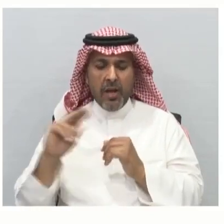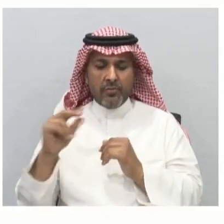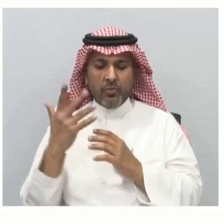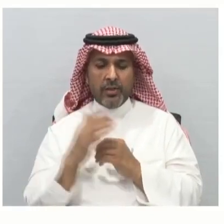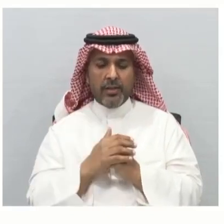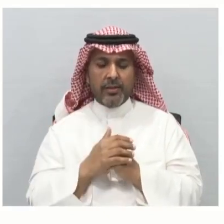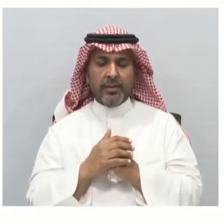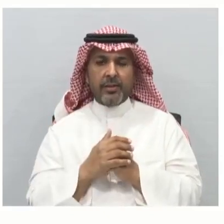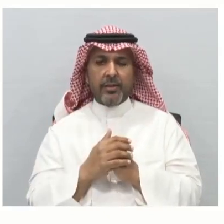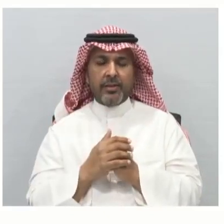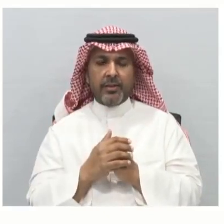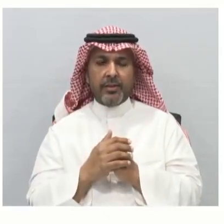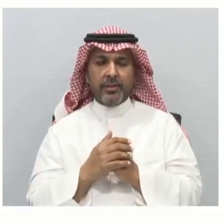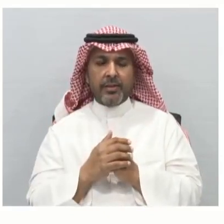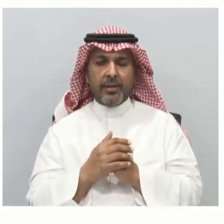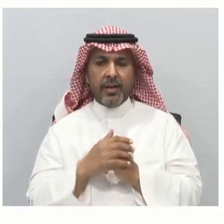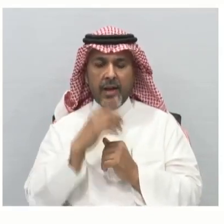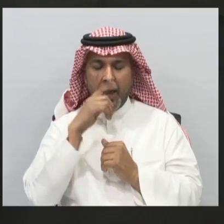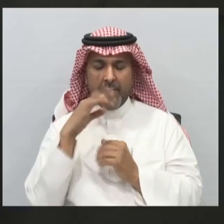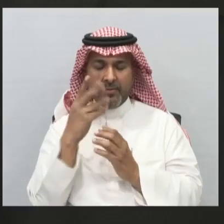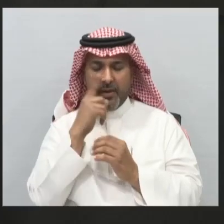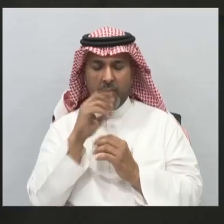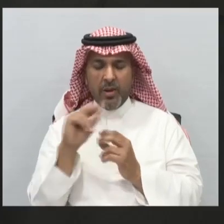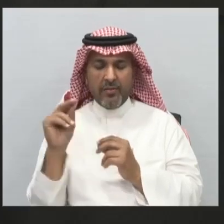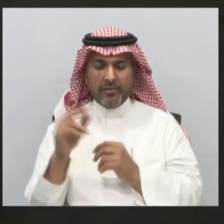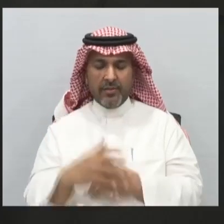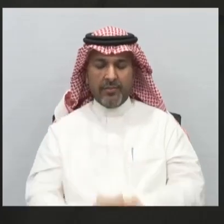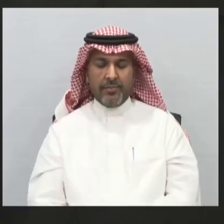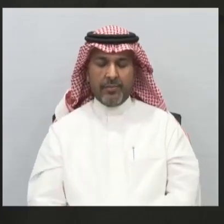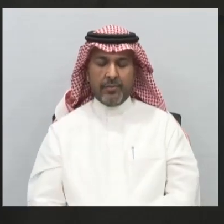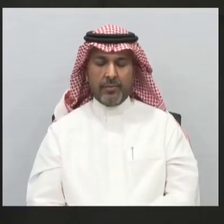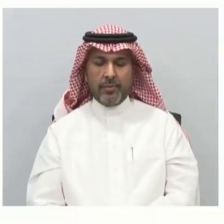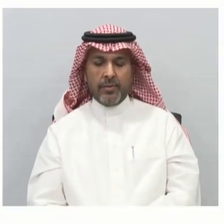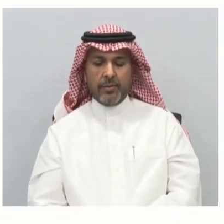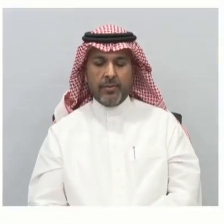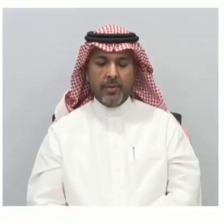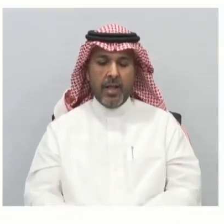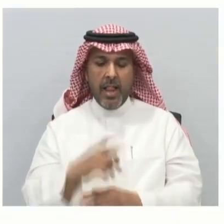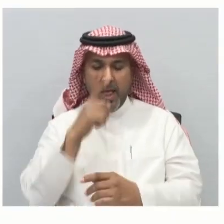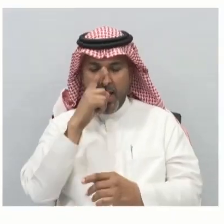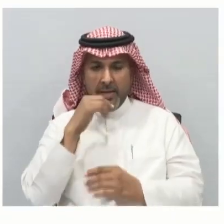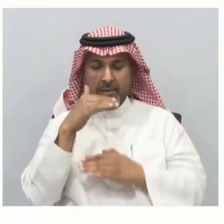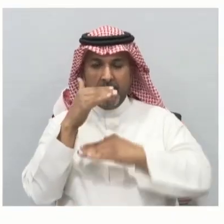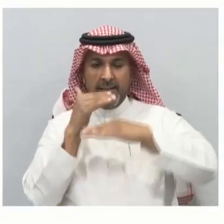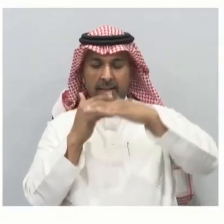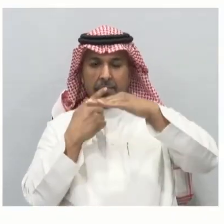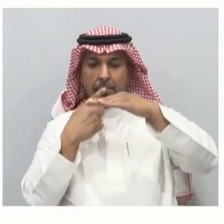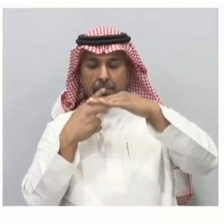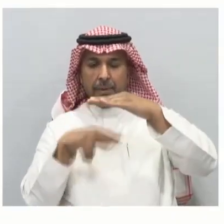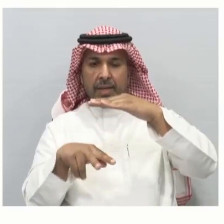الفاصله يكافئ يعني يكون لها نفس القيمه انا حتى استخدم الكسر العشري لابد يكون عندي المقام